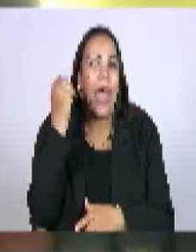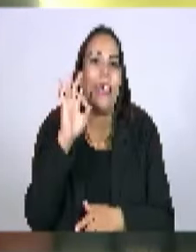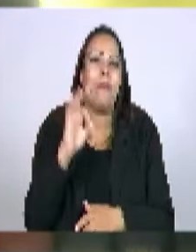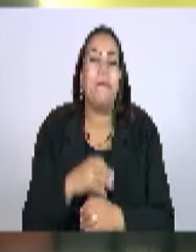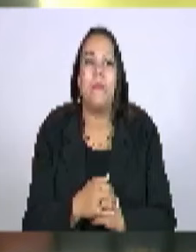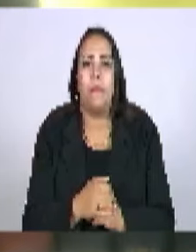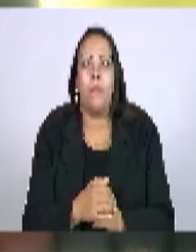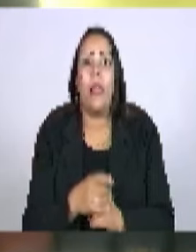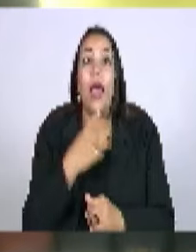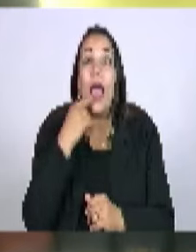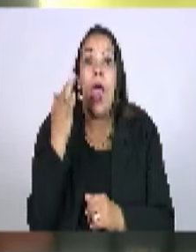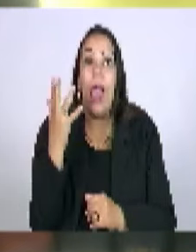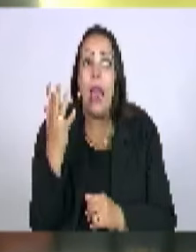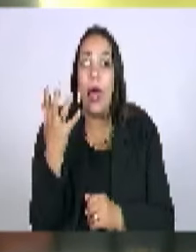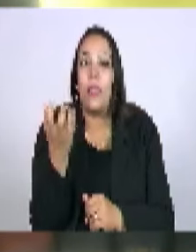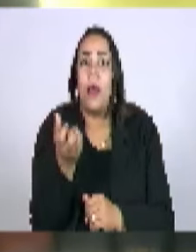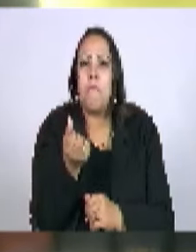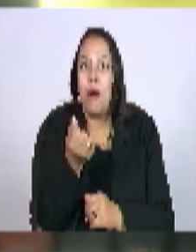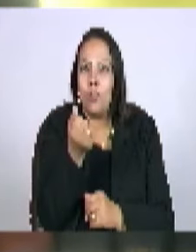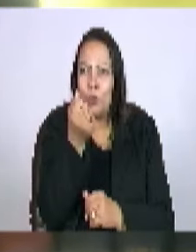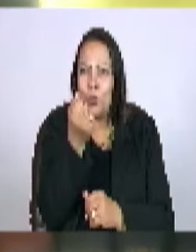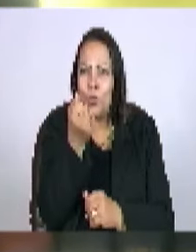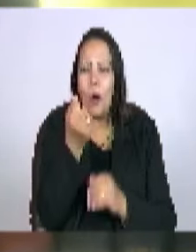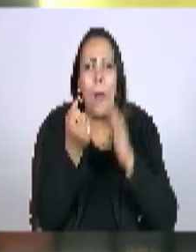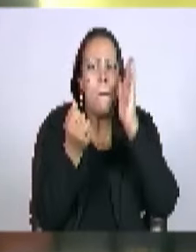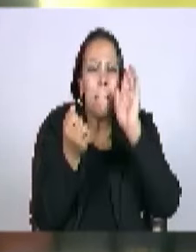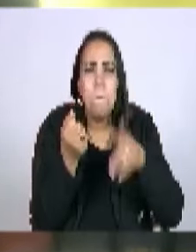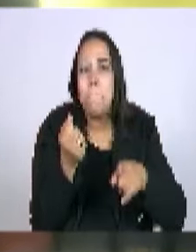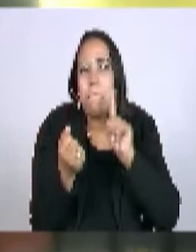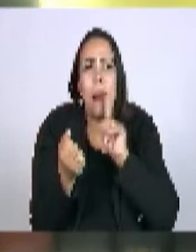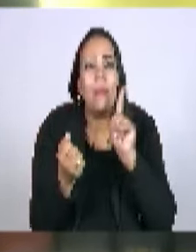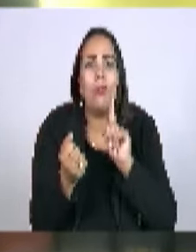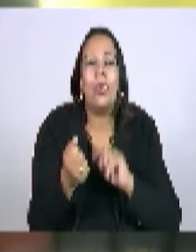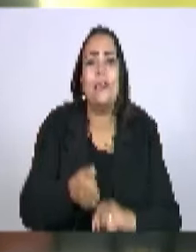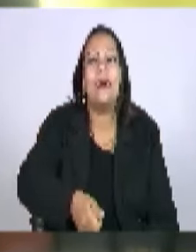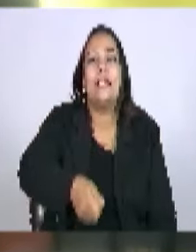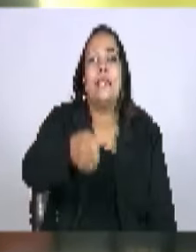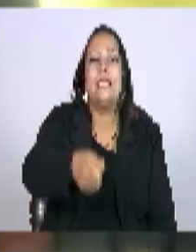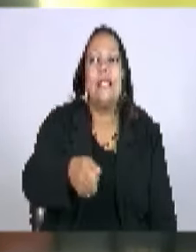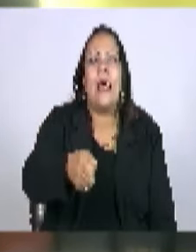بيقول اليد المضمومه لا تستطيع ان تصافح